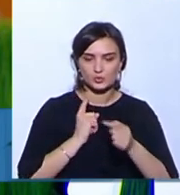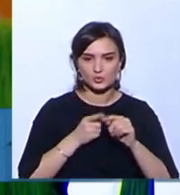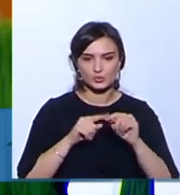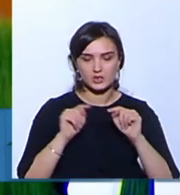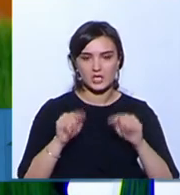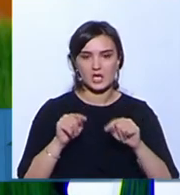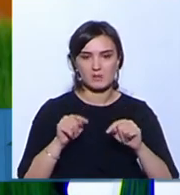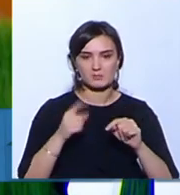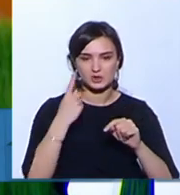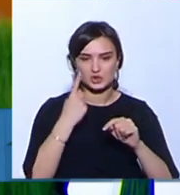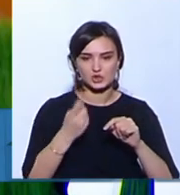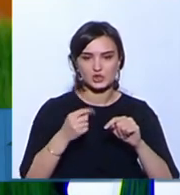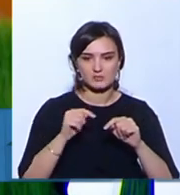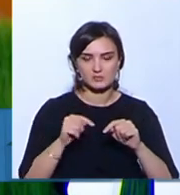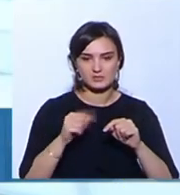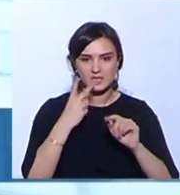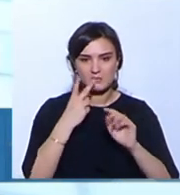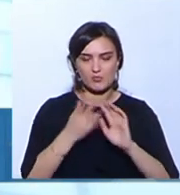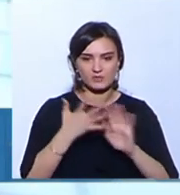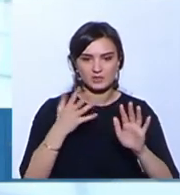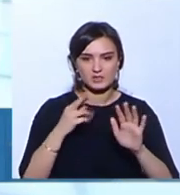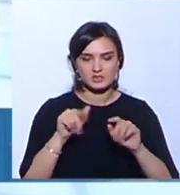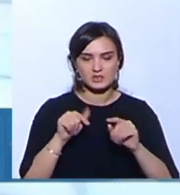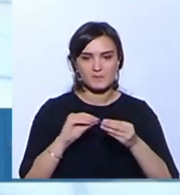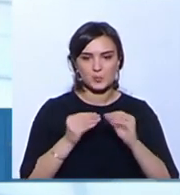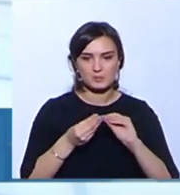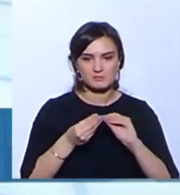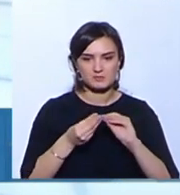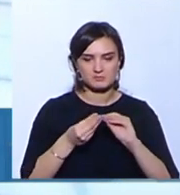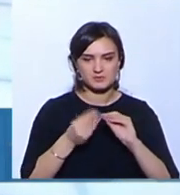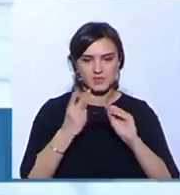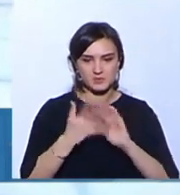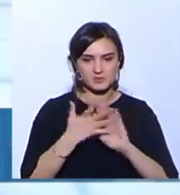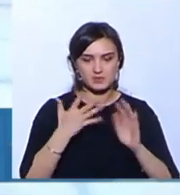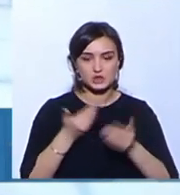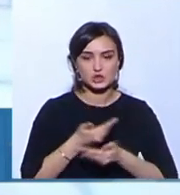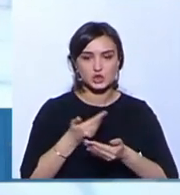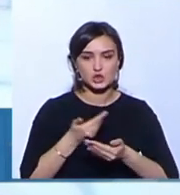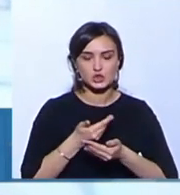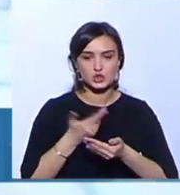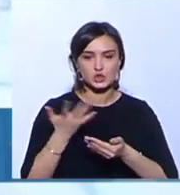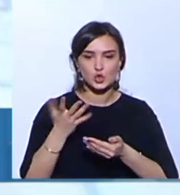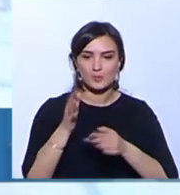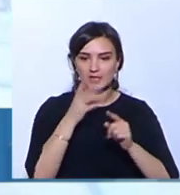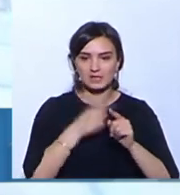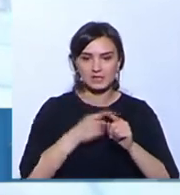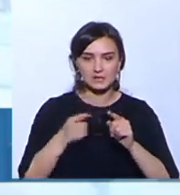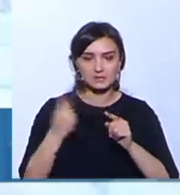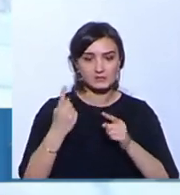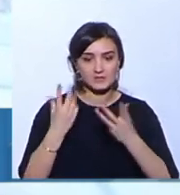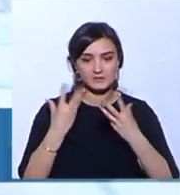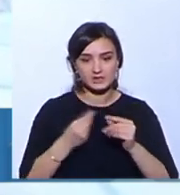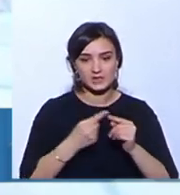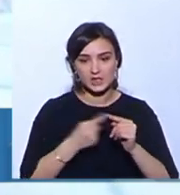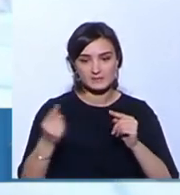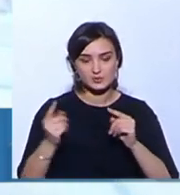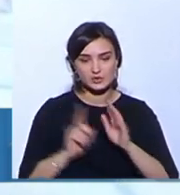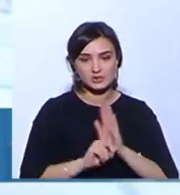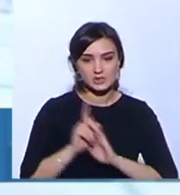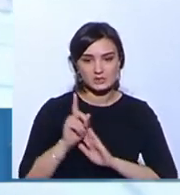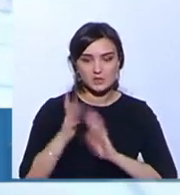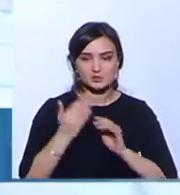აი ამ ნიშნების გამოვლენას და აი ამ ხარვეზების გამოვლენას? სიცოცხლის რომელ ეტაპზე, პირველივე დღეებში ხდება ეს